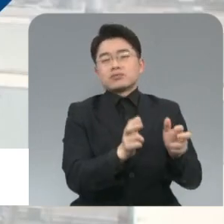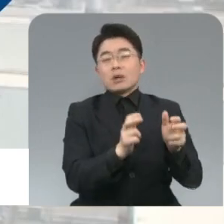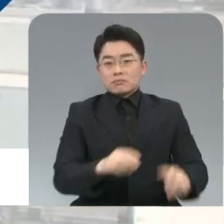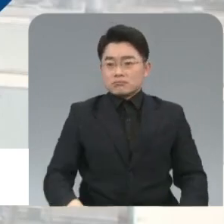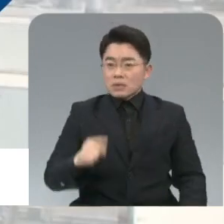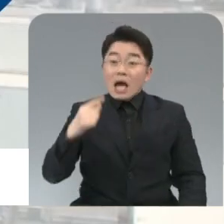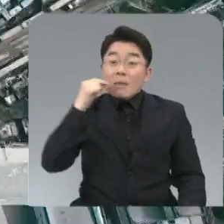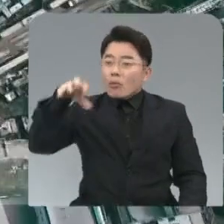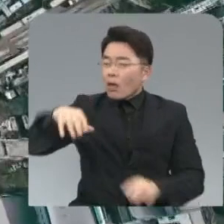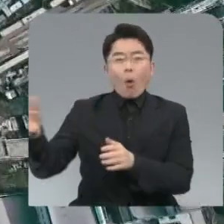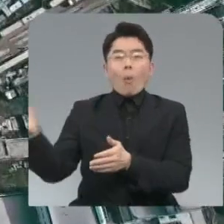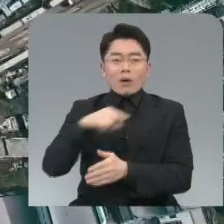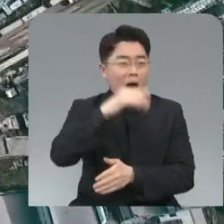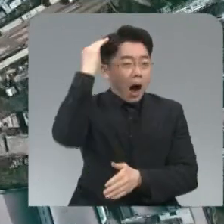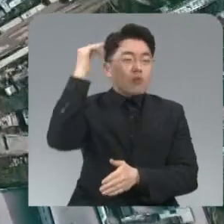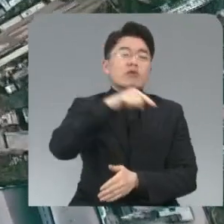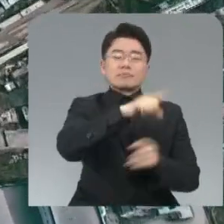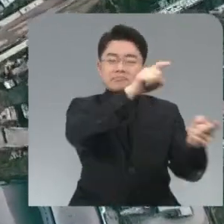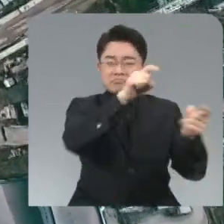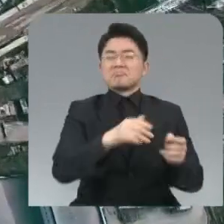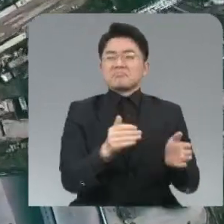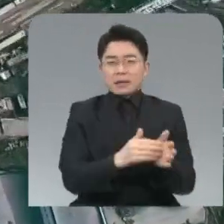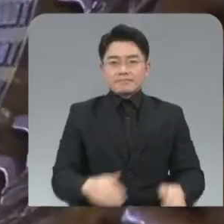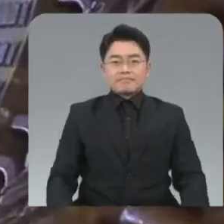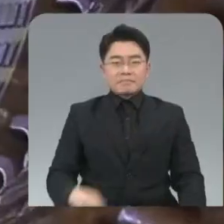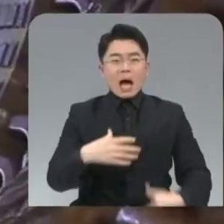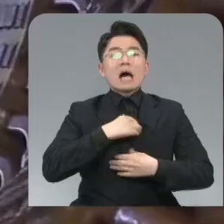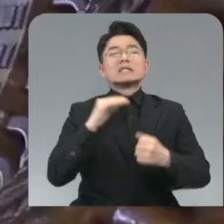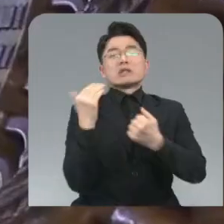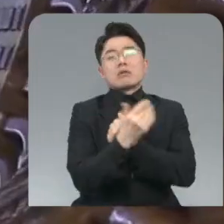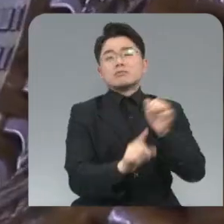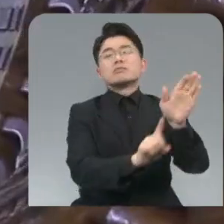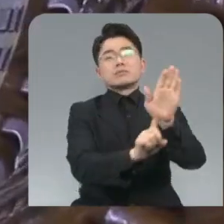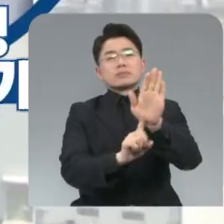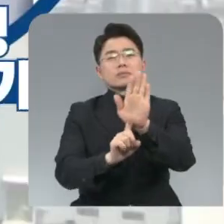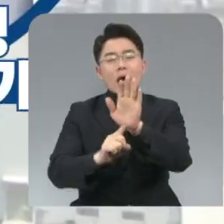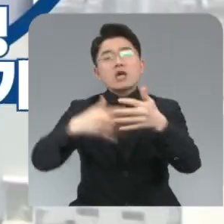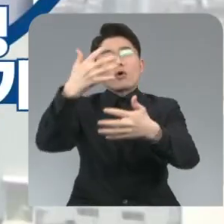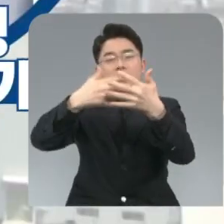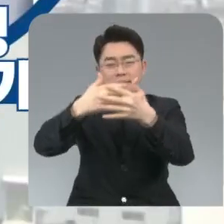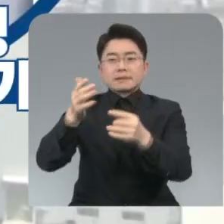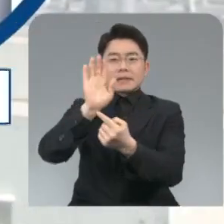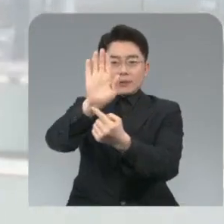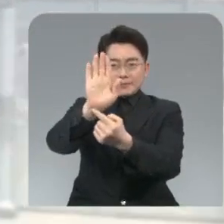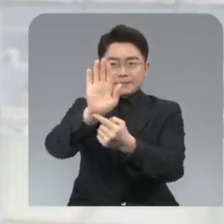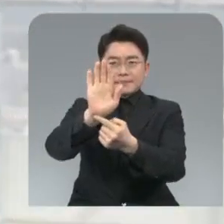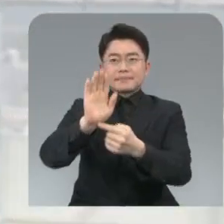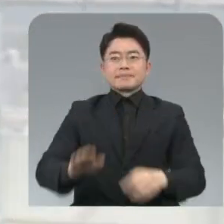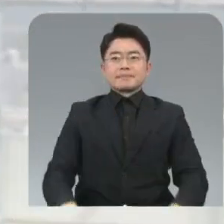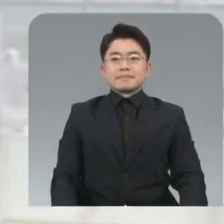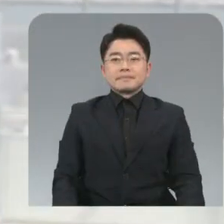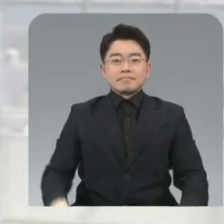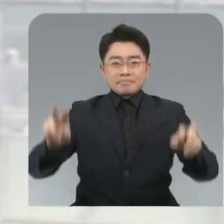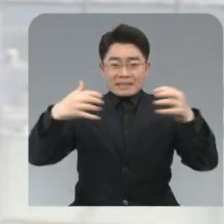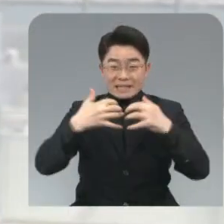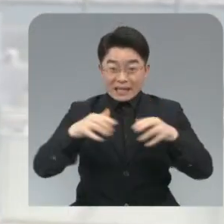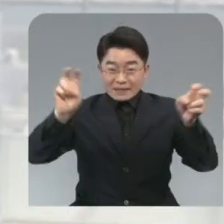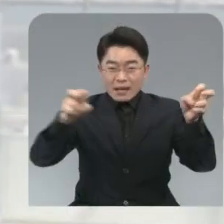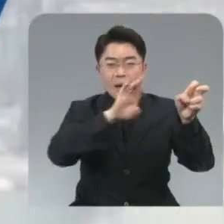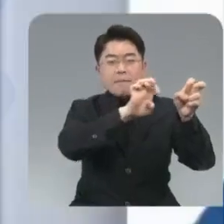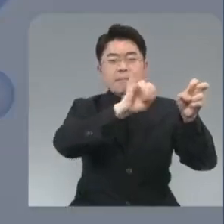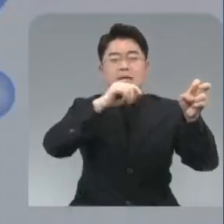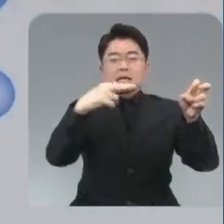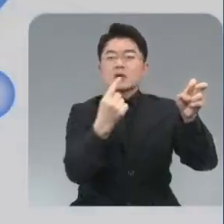거죠. 국내 원전의 안전성을 홍보하는 한국수력원자력 동영상에 나오는 이른바 피동형 수소 제거